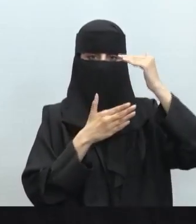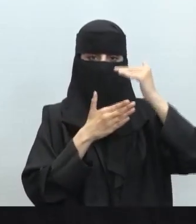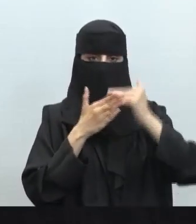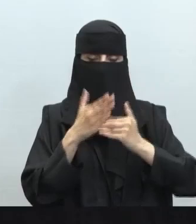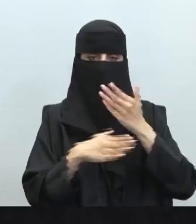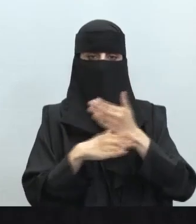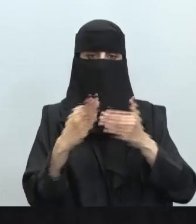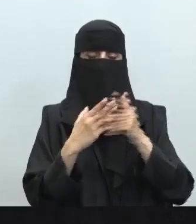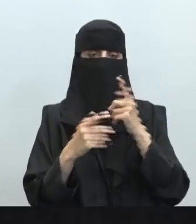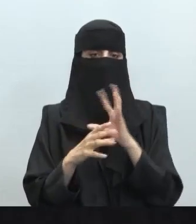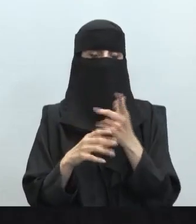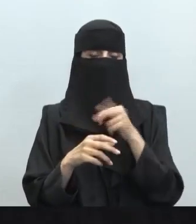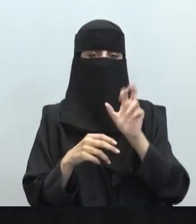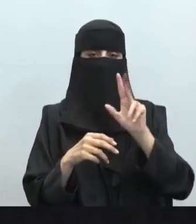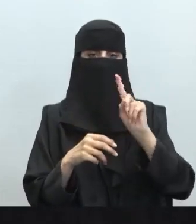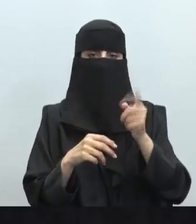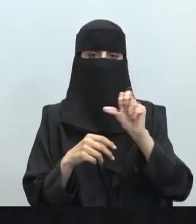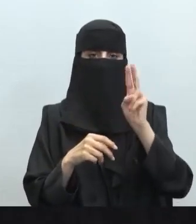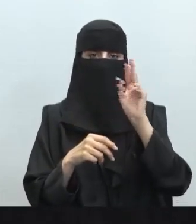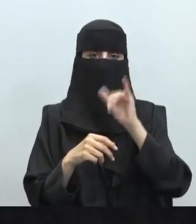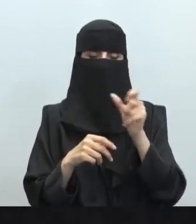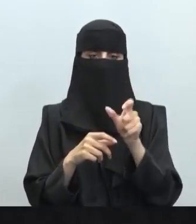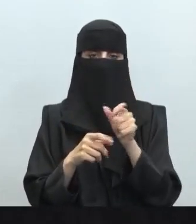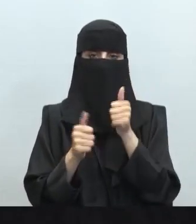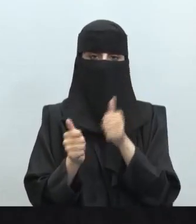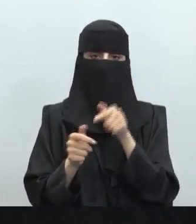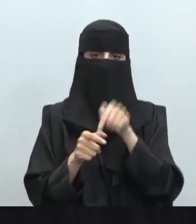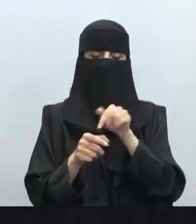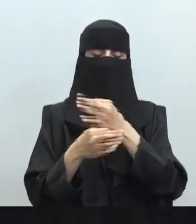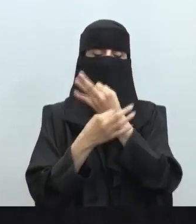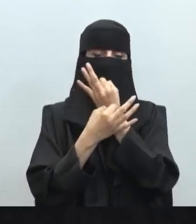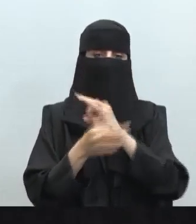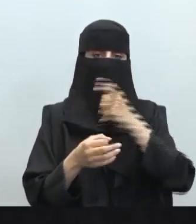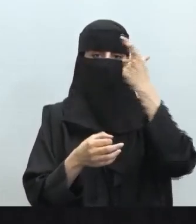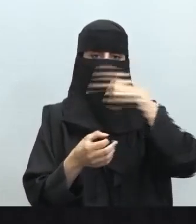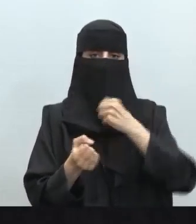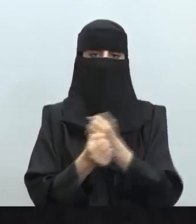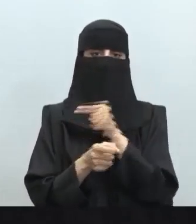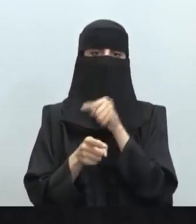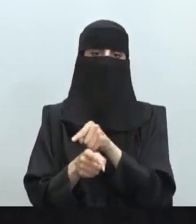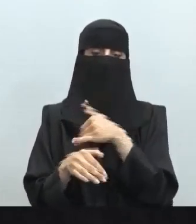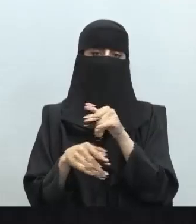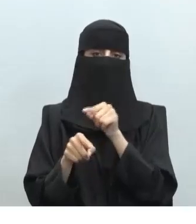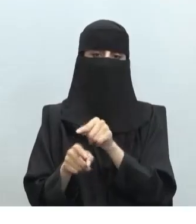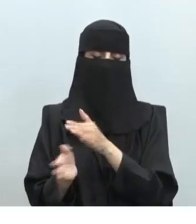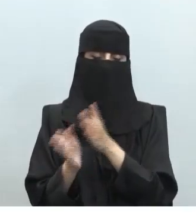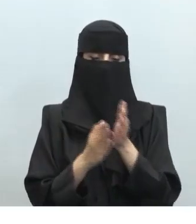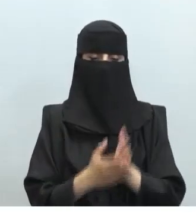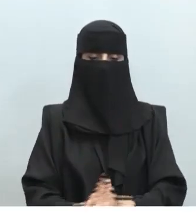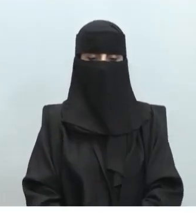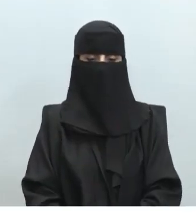يشفر الدين الى ار ان اي الار ان اي يوجه او يوجه بصناعه البروتين المناسب او الضروري